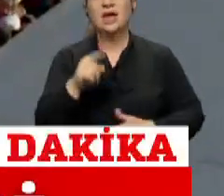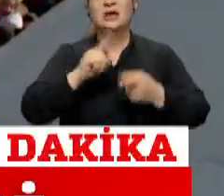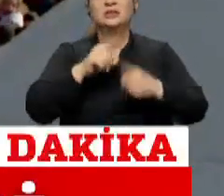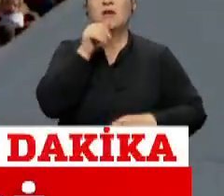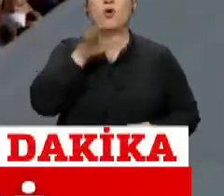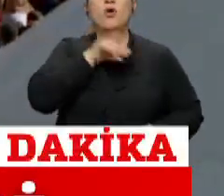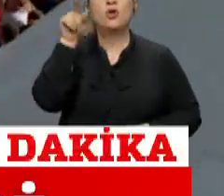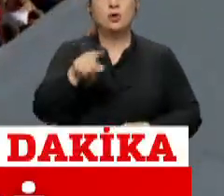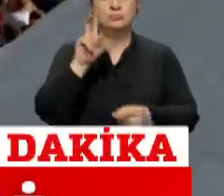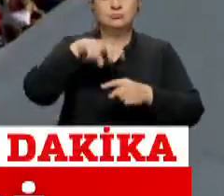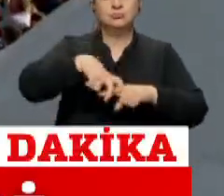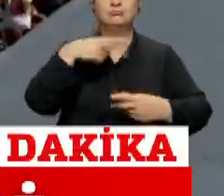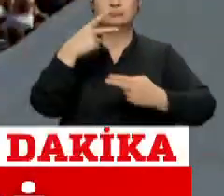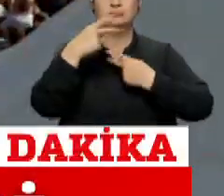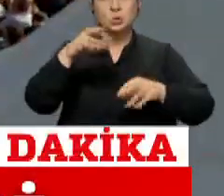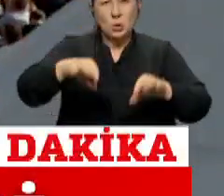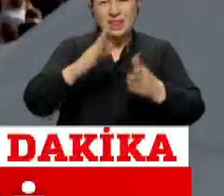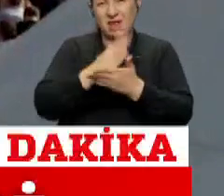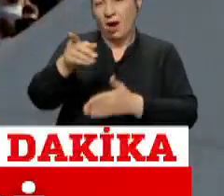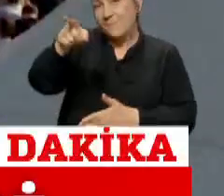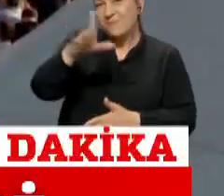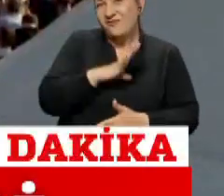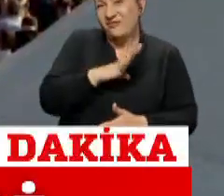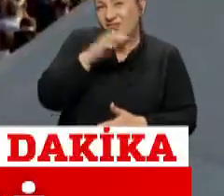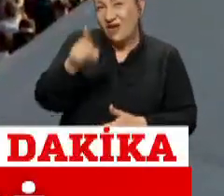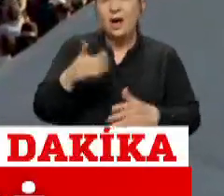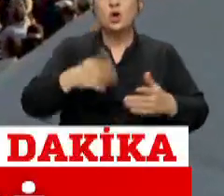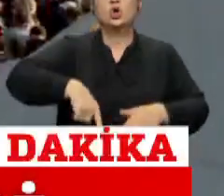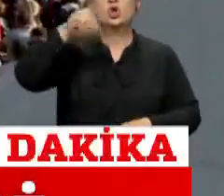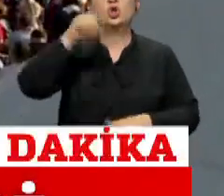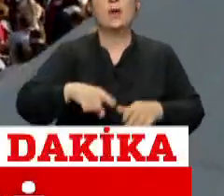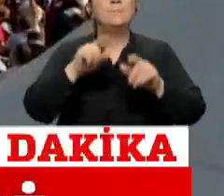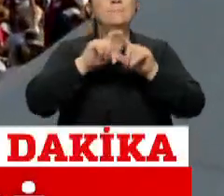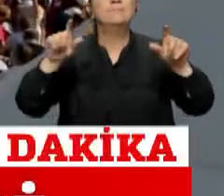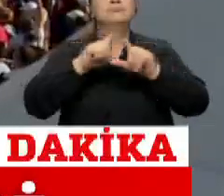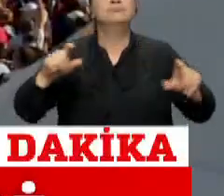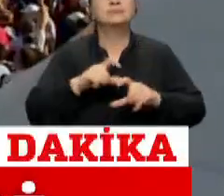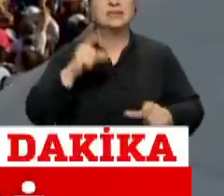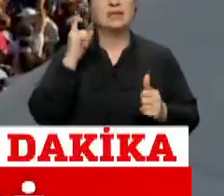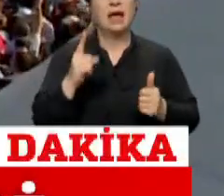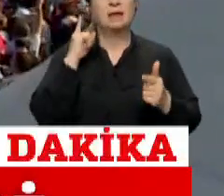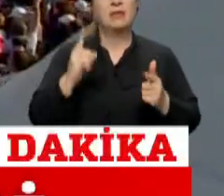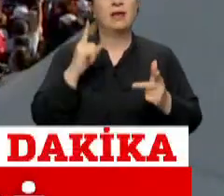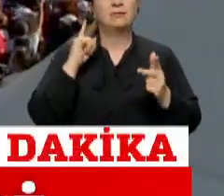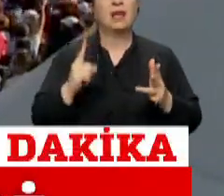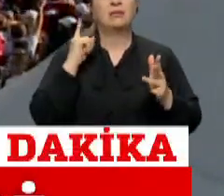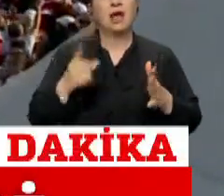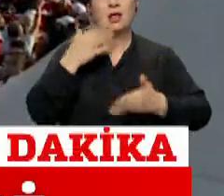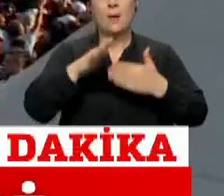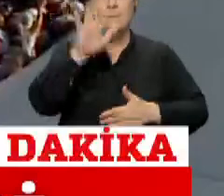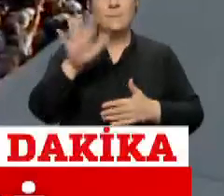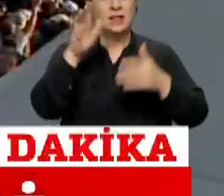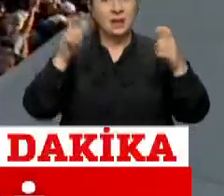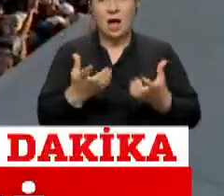Kemal Kılıçdaroğlu kürsü konuşmasını şu sıralarda devam ettiriyor ve gündem maddelerine tek tek değiniyor.